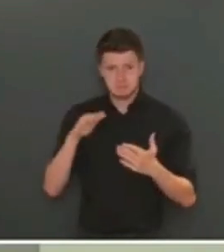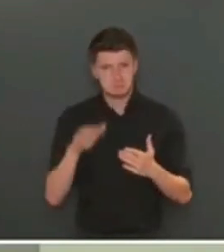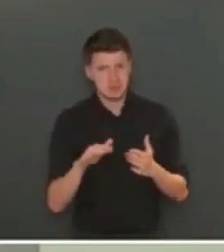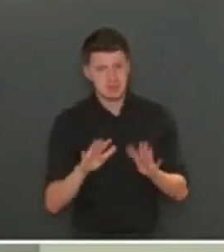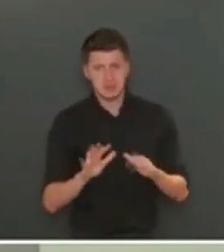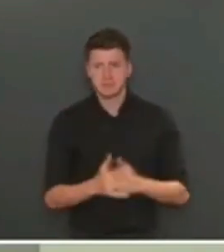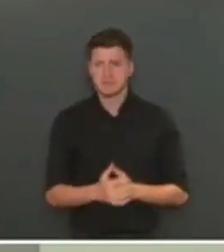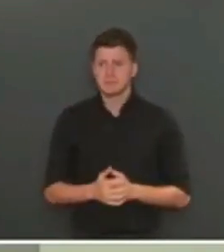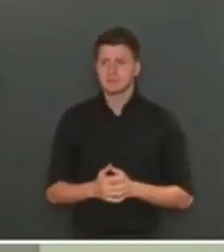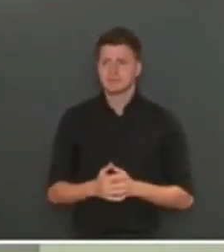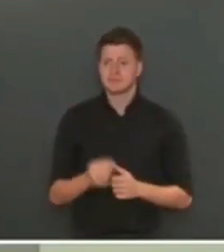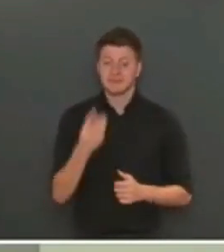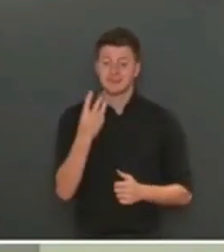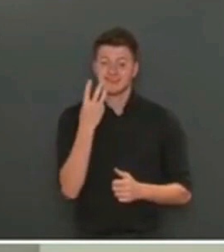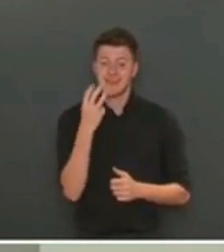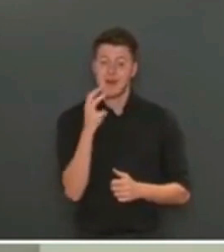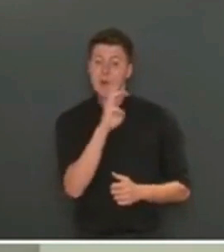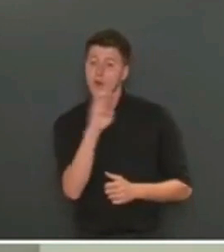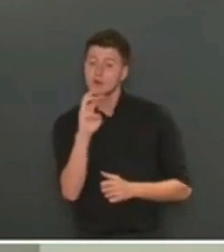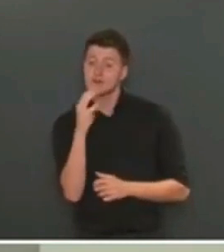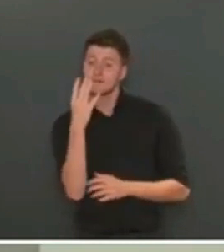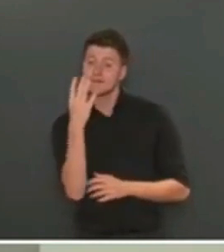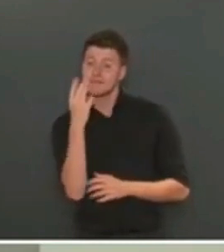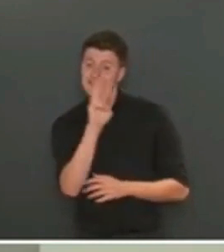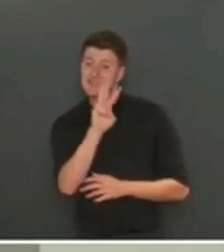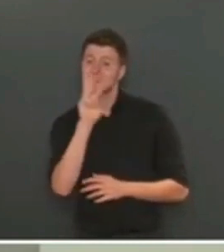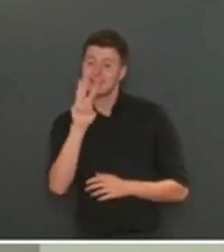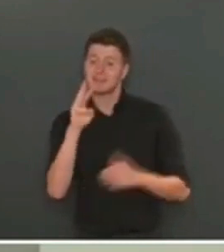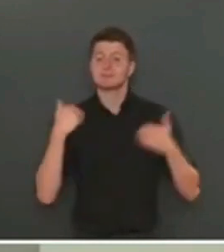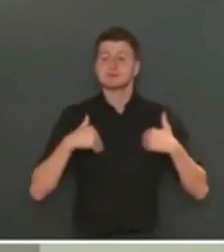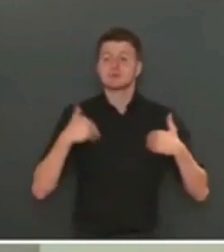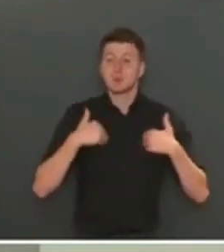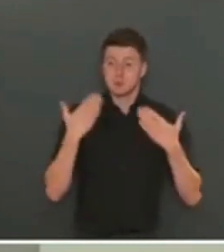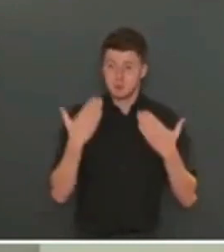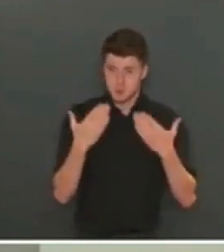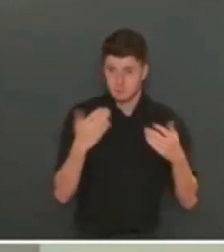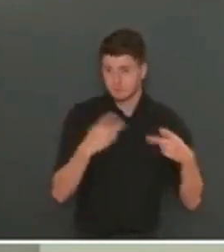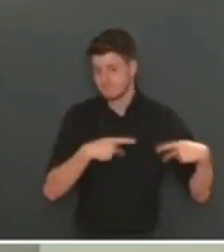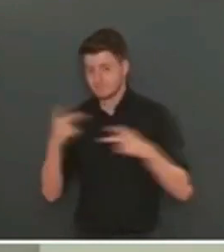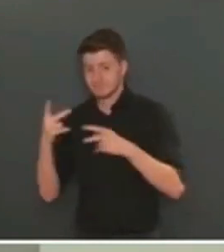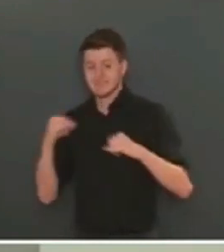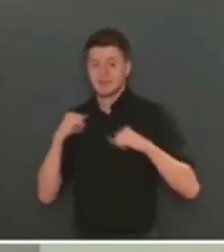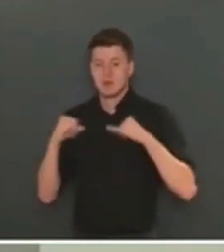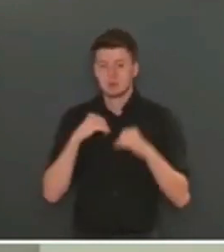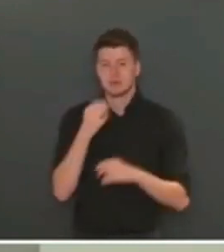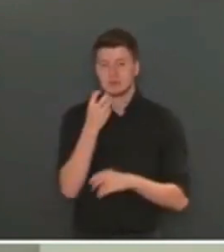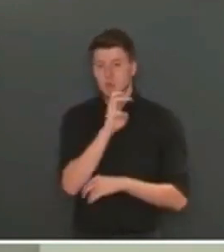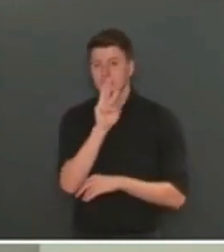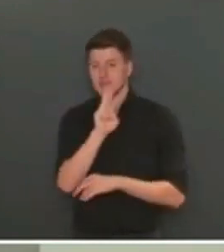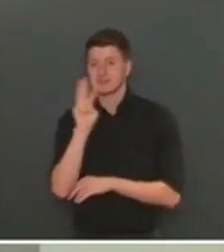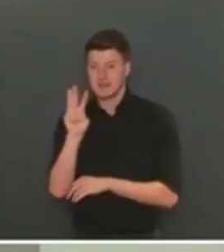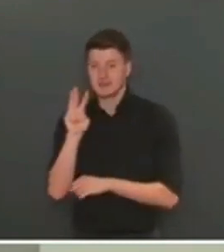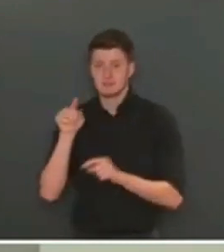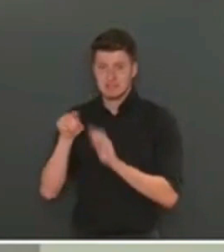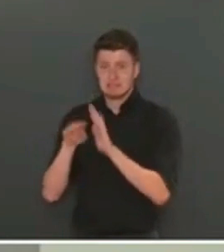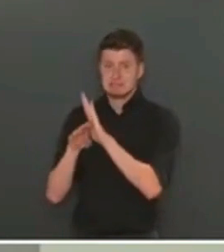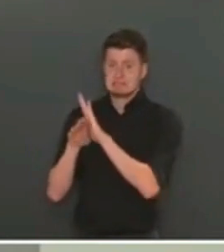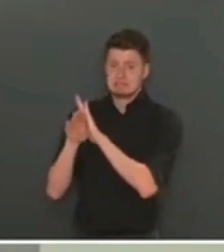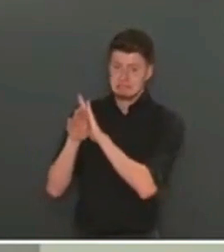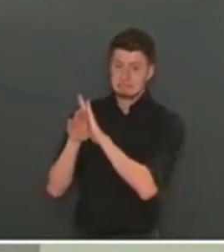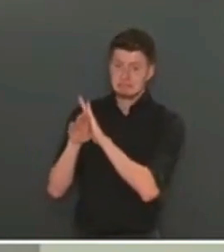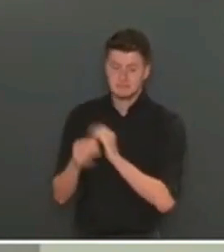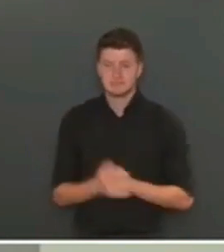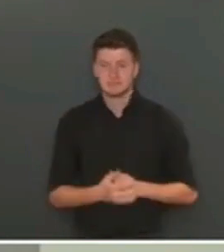سيارة لذلك سيارة الأنجيزة وليس لدينا كبيرة